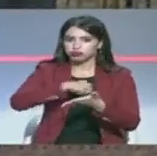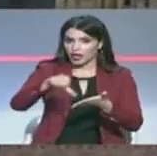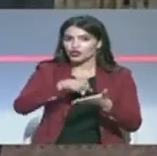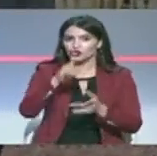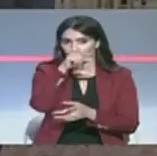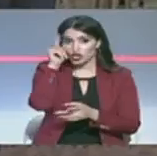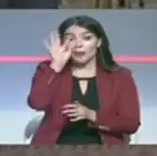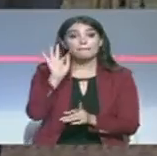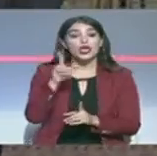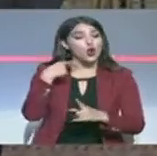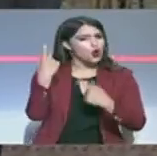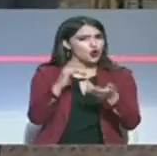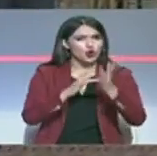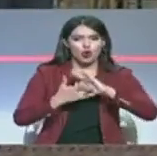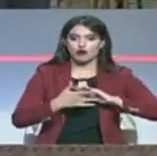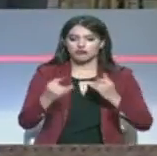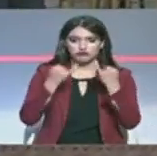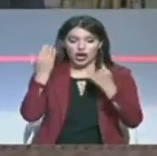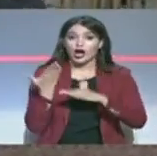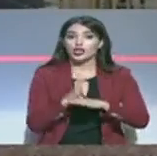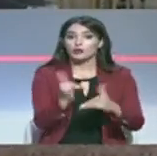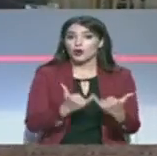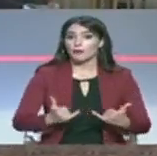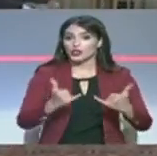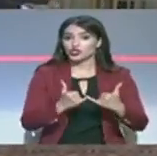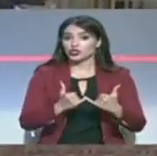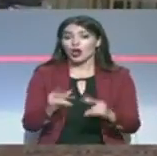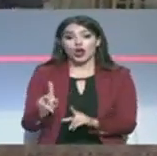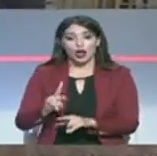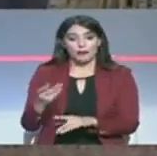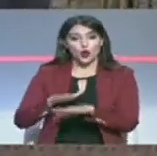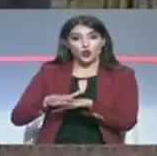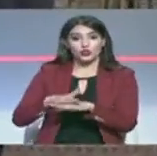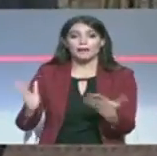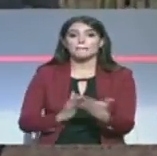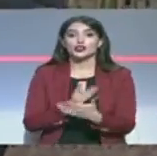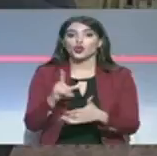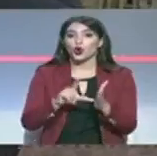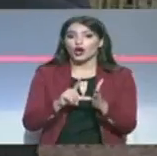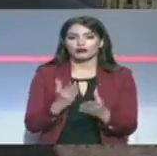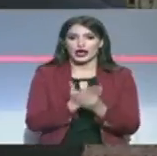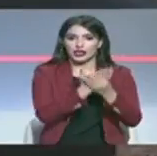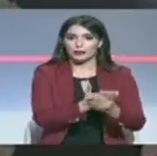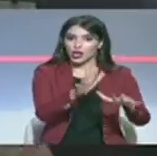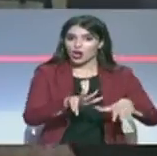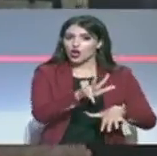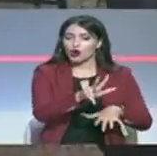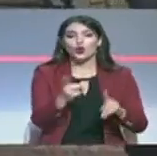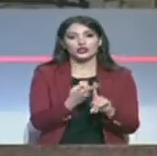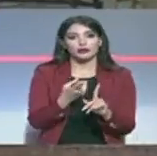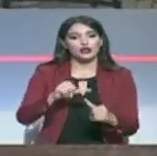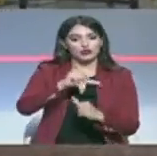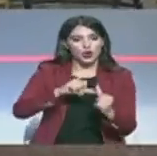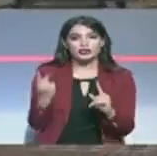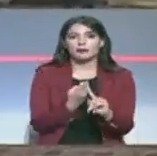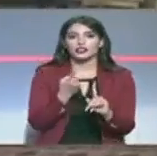أما لازم بطبيعة هذا الكل لازم يتعدى على المجلس، والحاجة المهمة الأخرى هو المشروع القانون اللي عديناه على المجلس وطلبنا دورة استثنائية